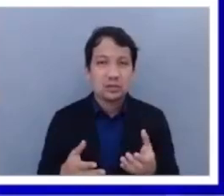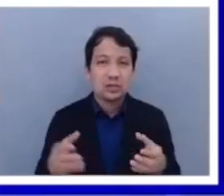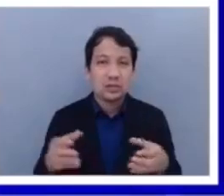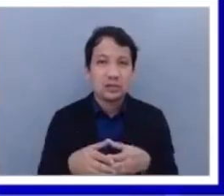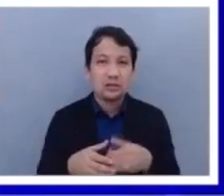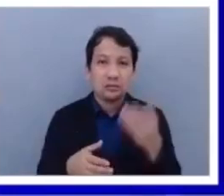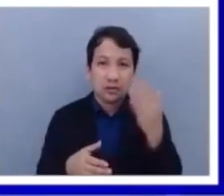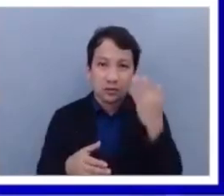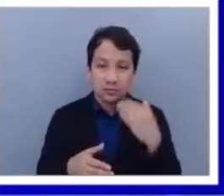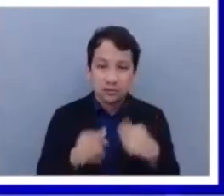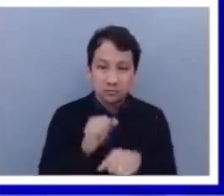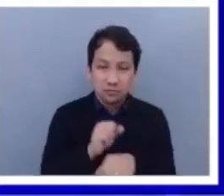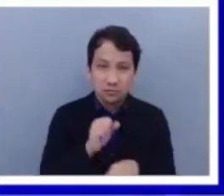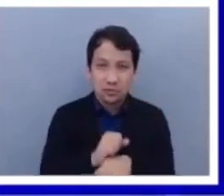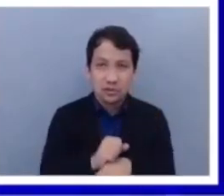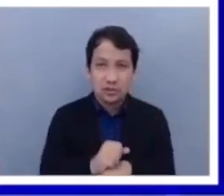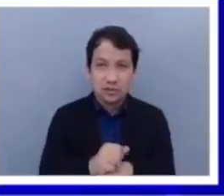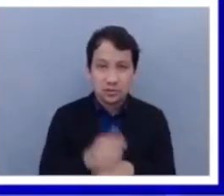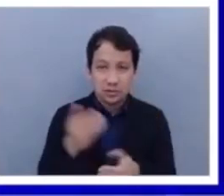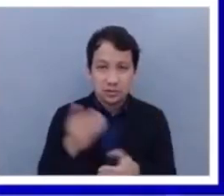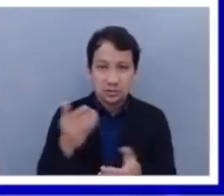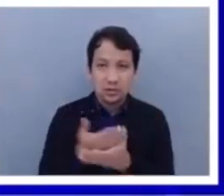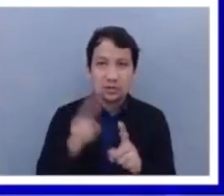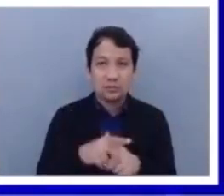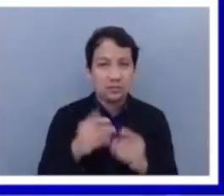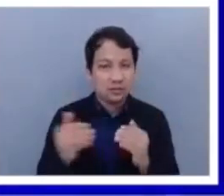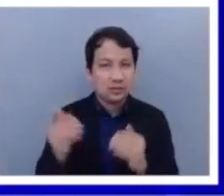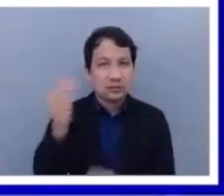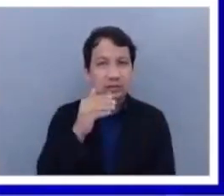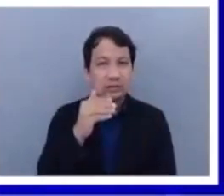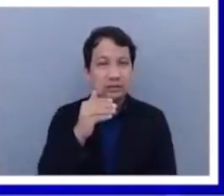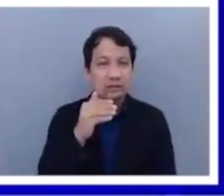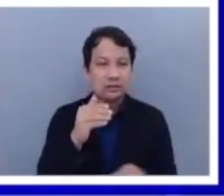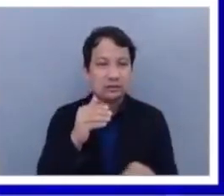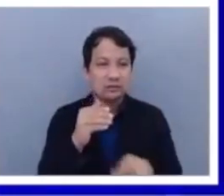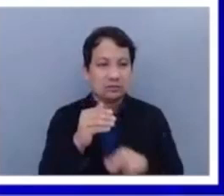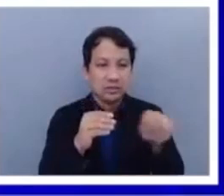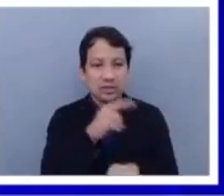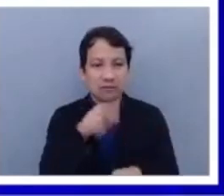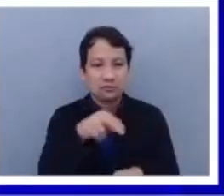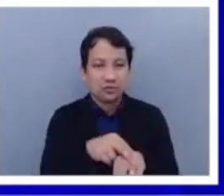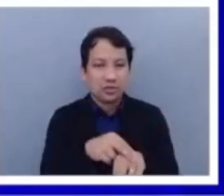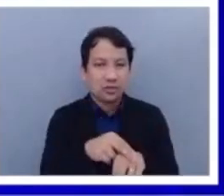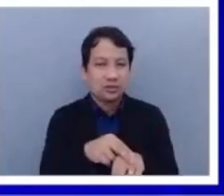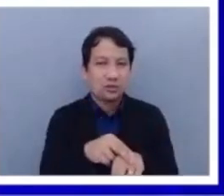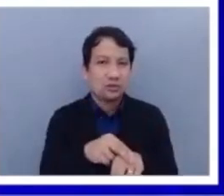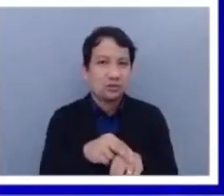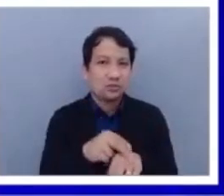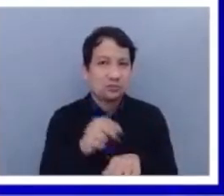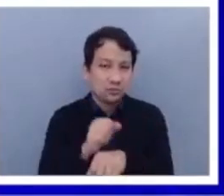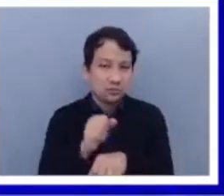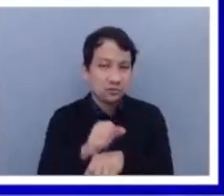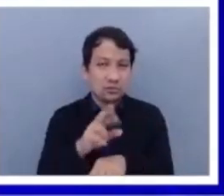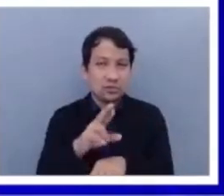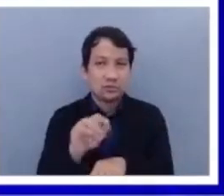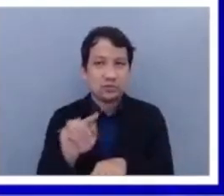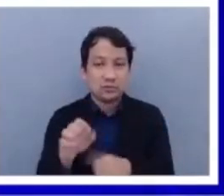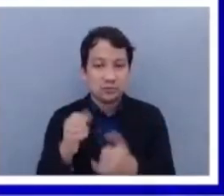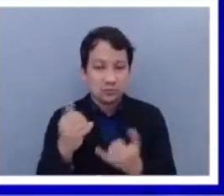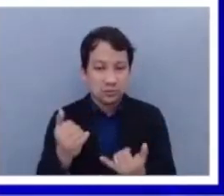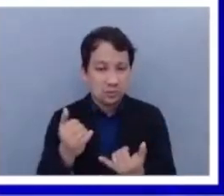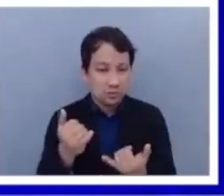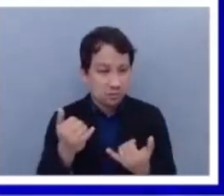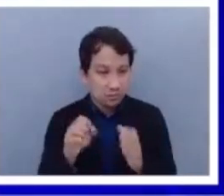rate ng new entrants ay mas mataas kaysa sa national unemployment rate. So for example, ngayon yung unemployment rate natin ay